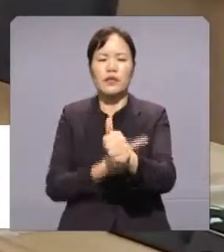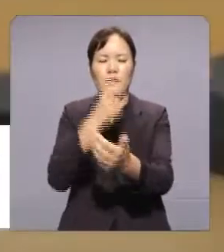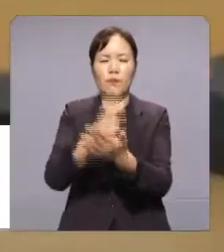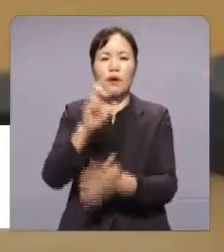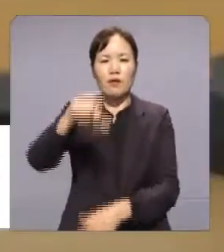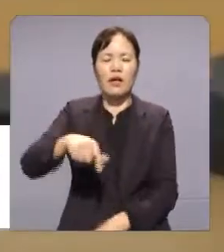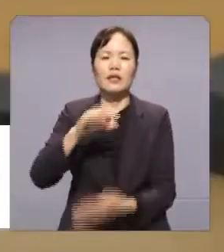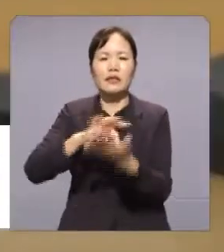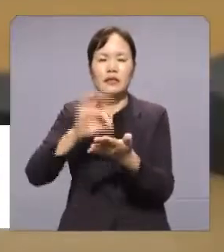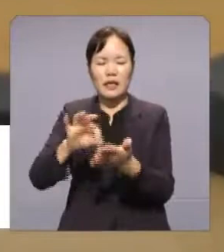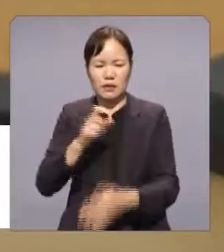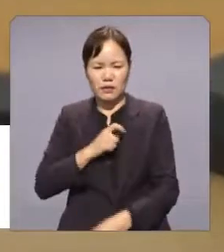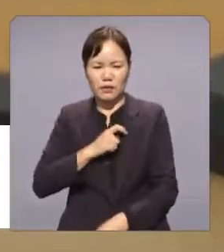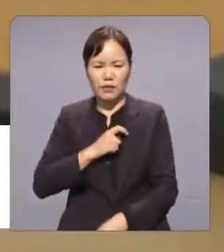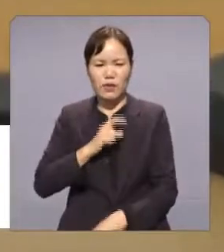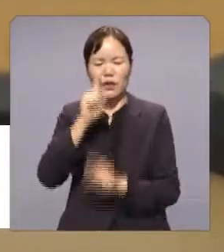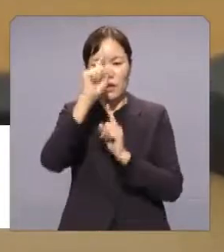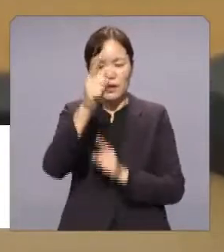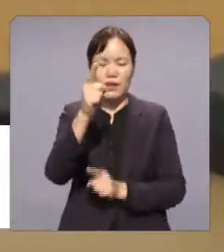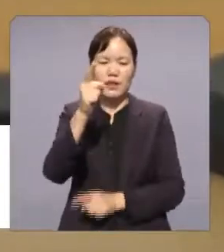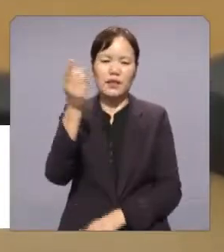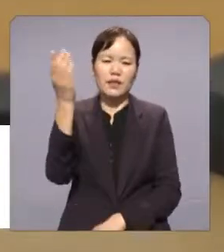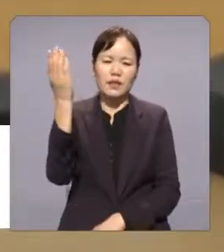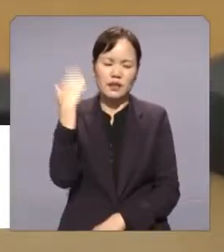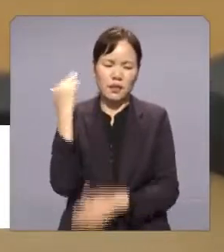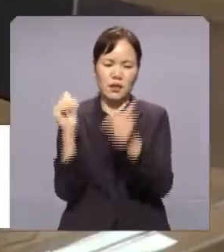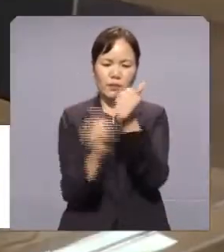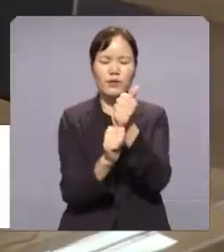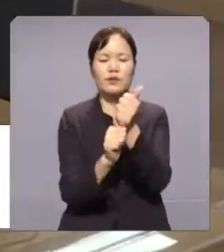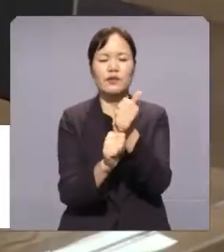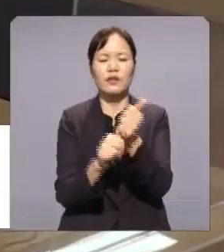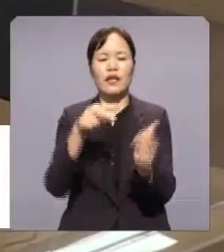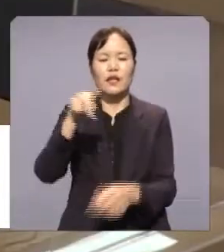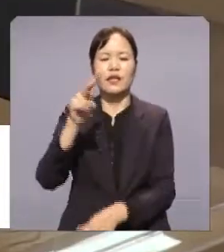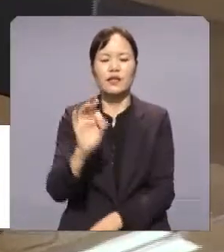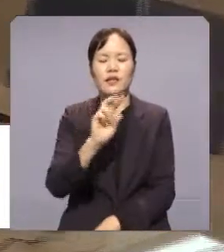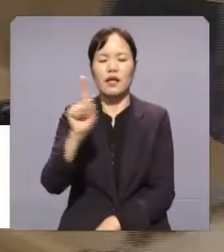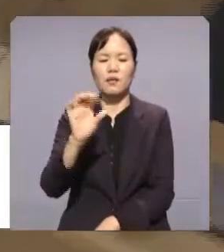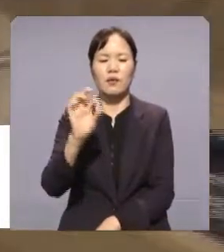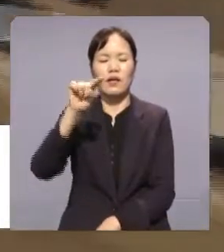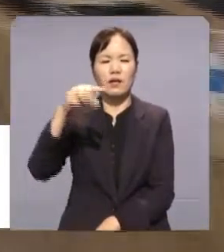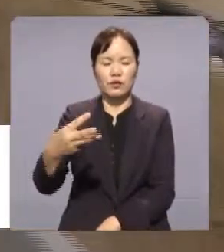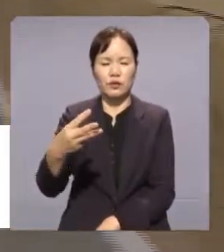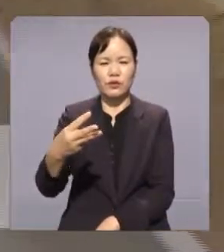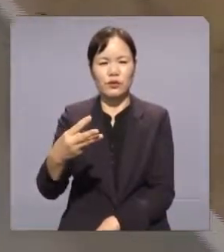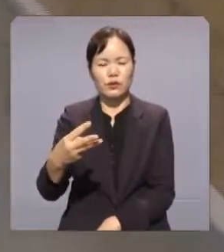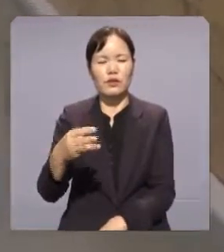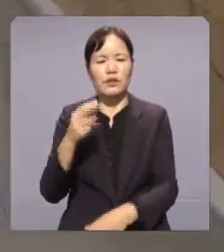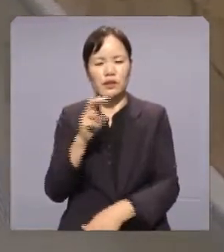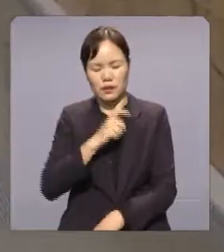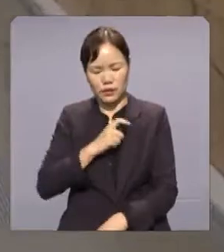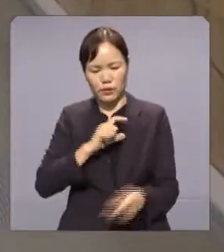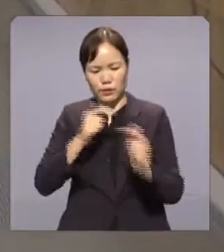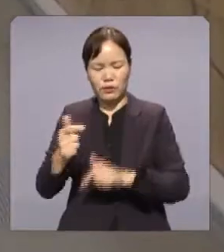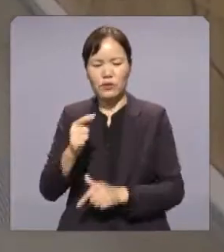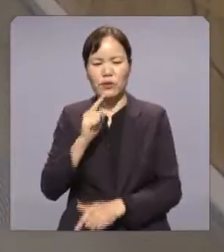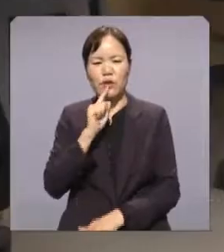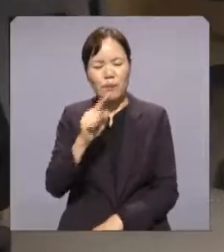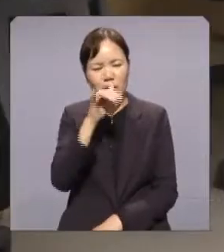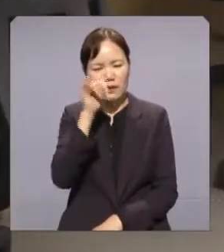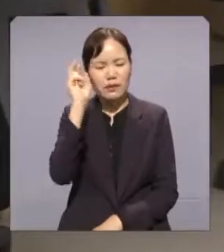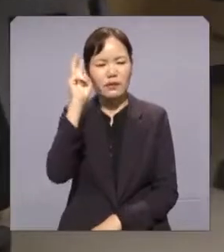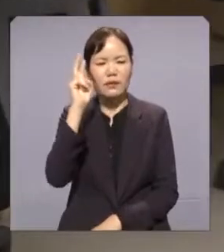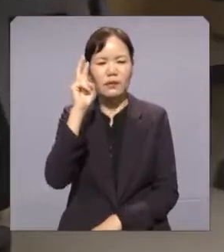의혹, 이화영 전부지사의 쌍방울 수레 의혹 등도 거론할 가능성이 높습니다. 야당은